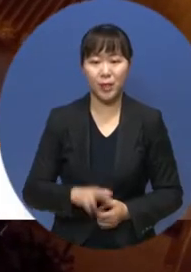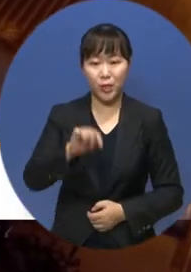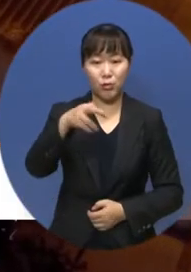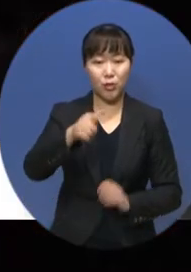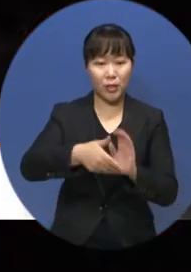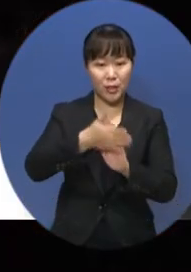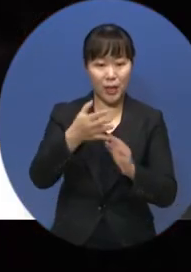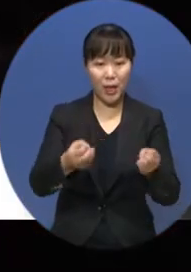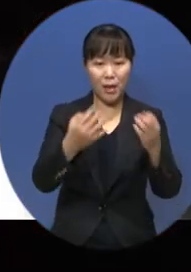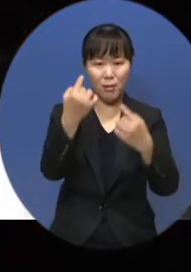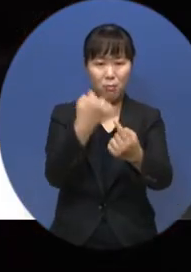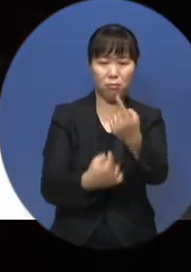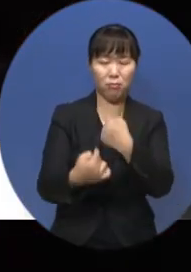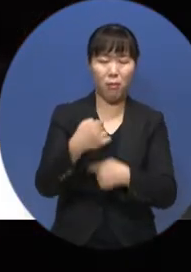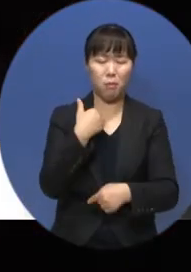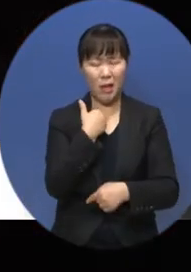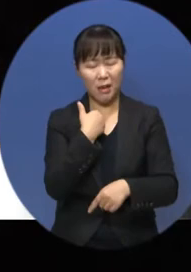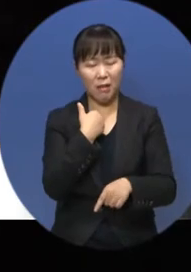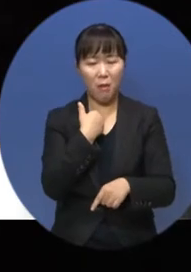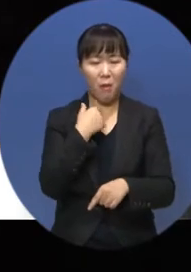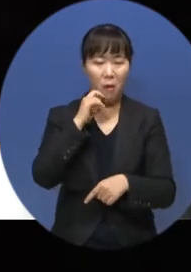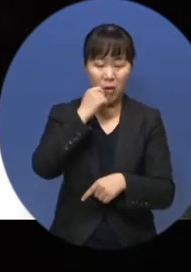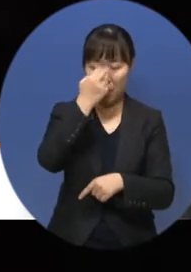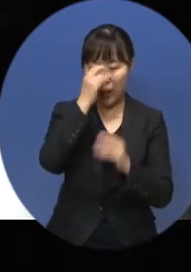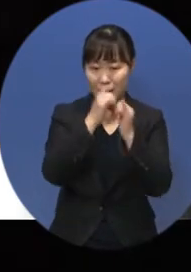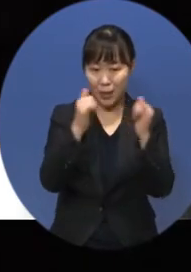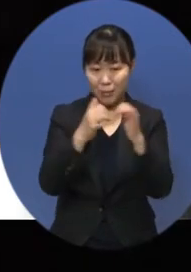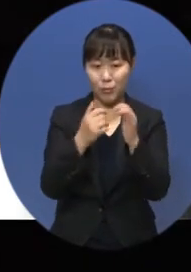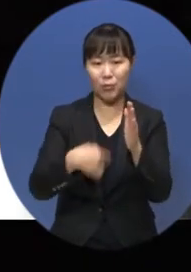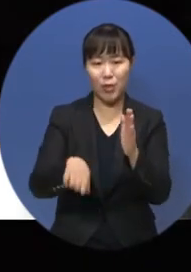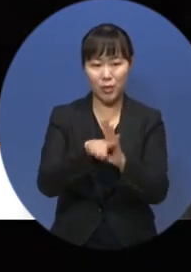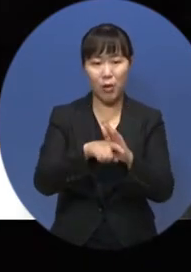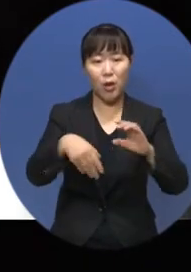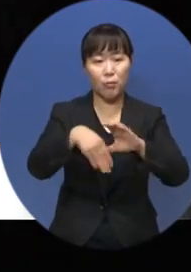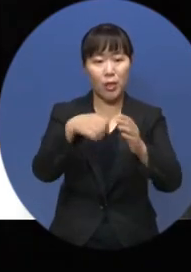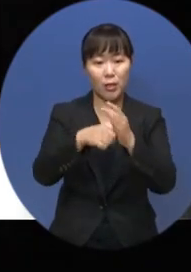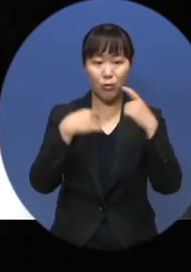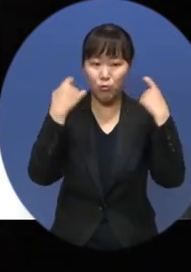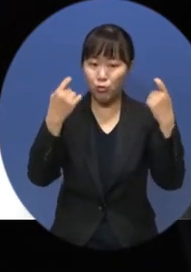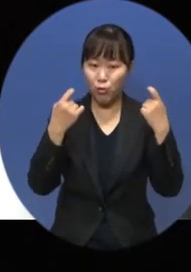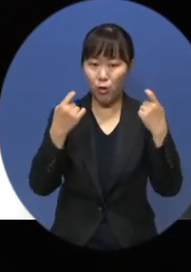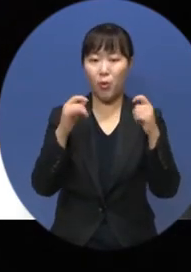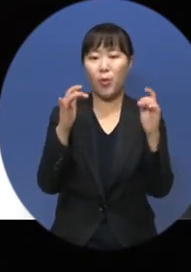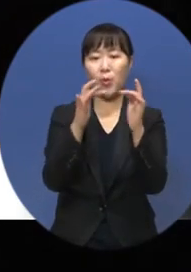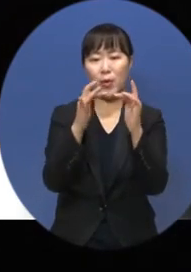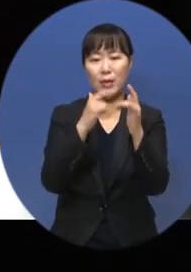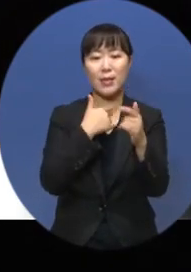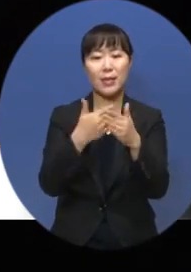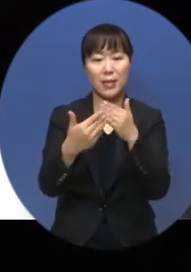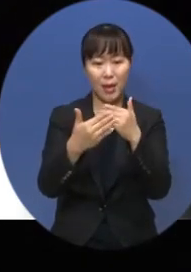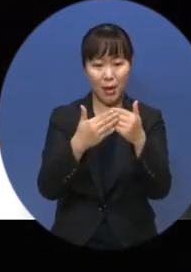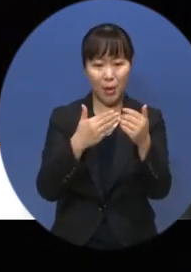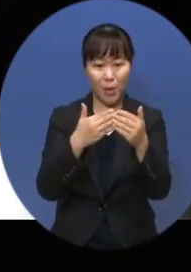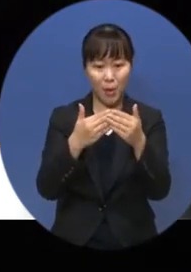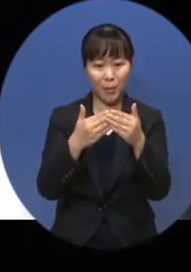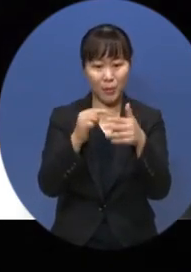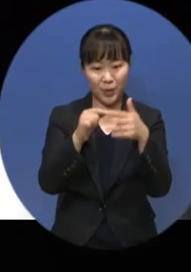순천시는 행사장을 찾지 못한 시민들을 위해 순천문화재 투어, 온라인